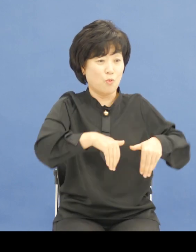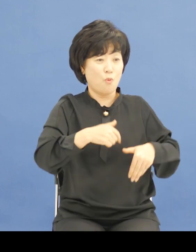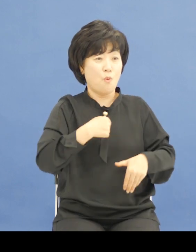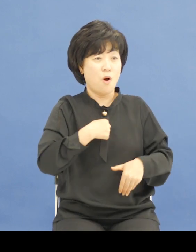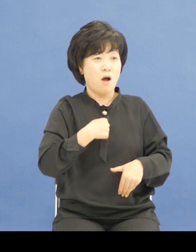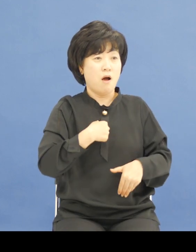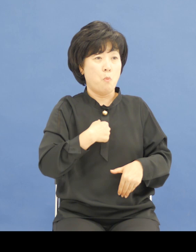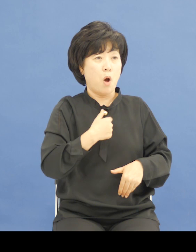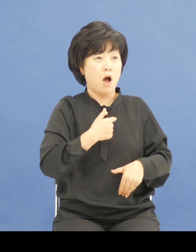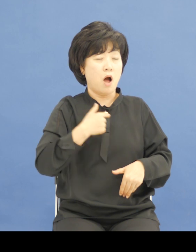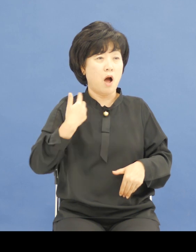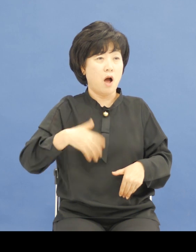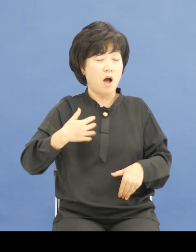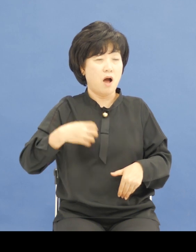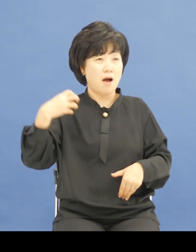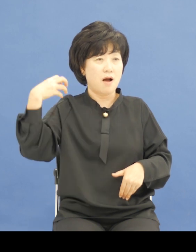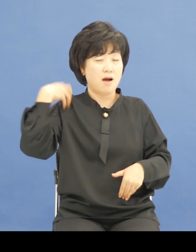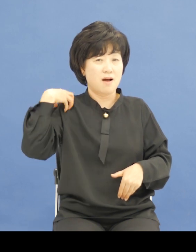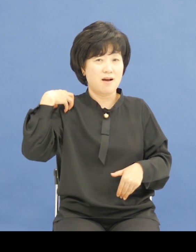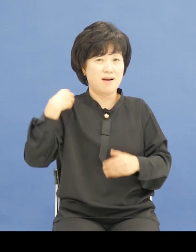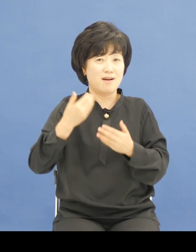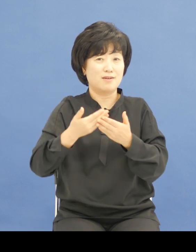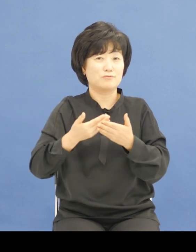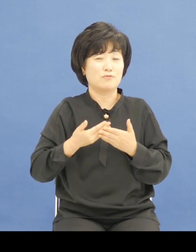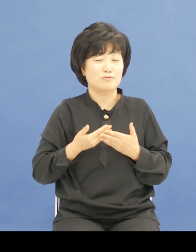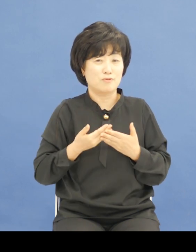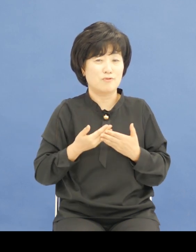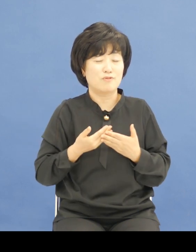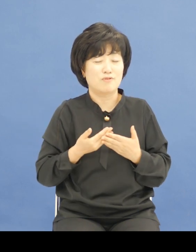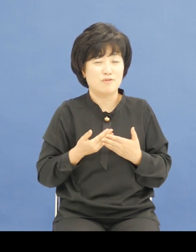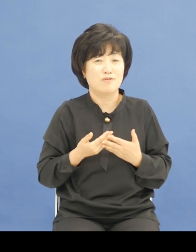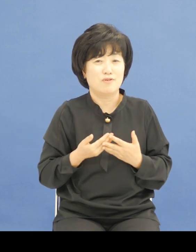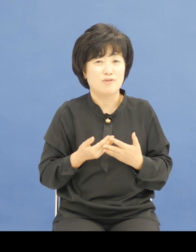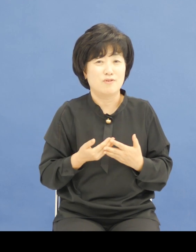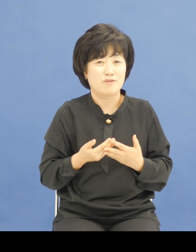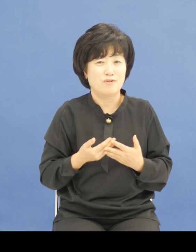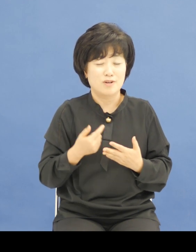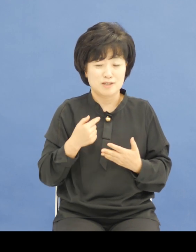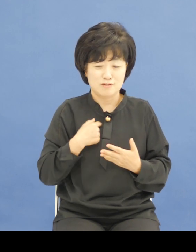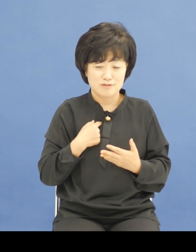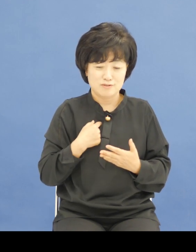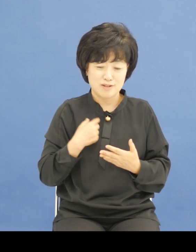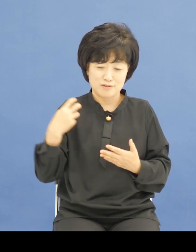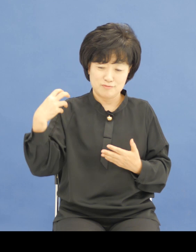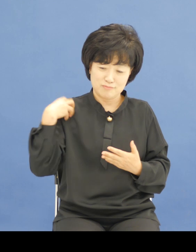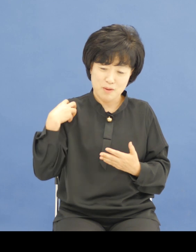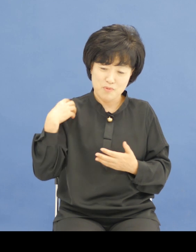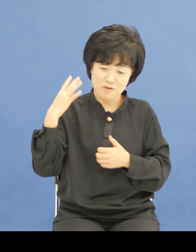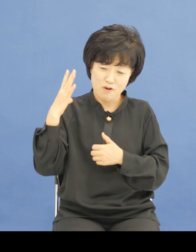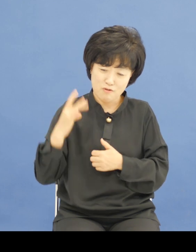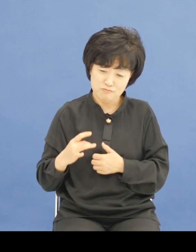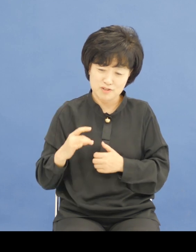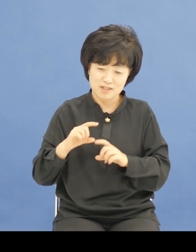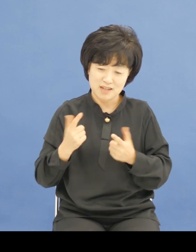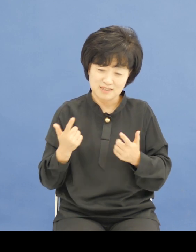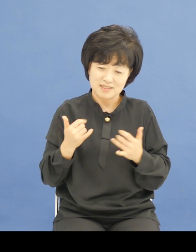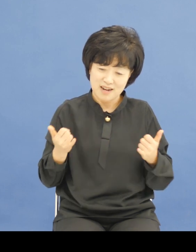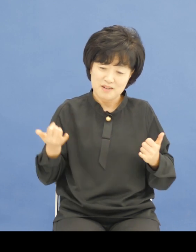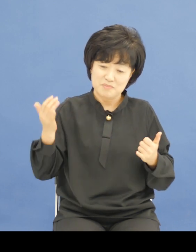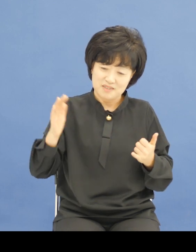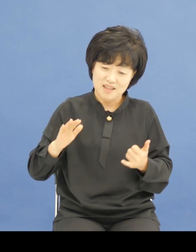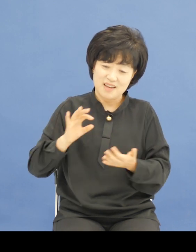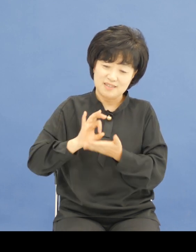거창한 그런 것을 사실 그런 것에 어울리는 사람이 아닌데 그런 걸로 써주신 것만